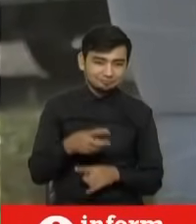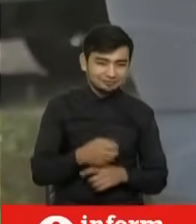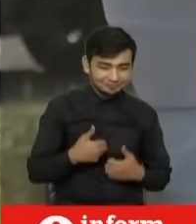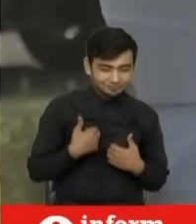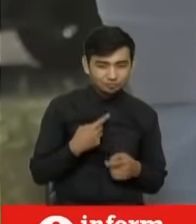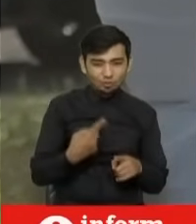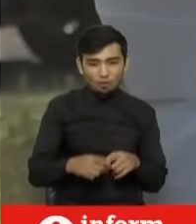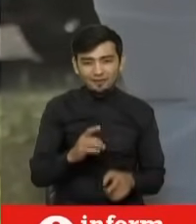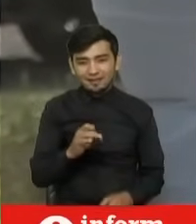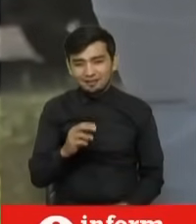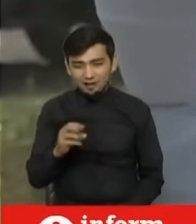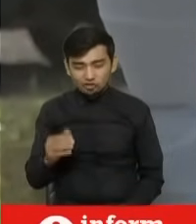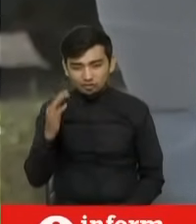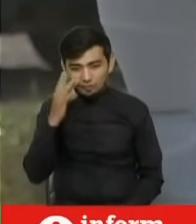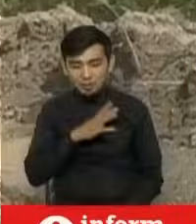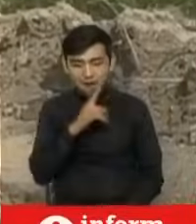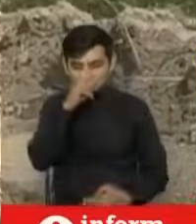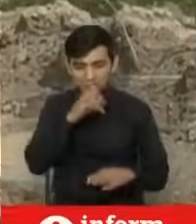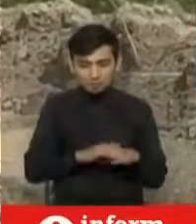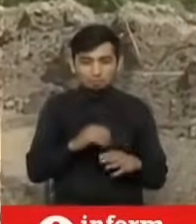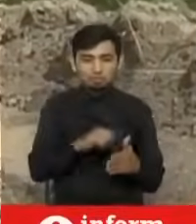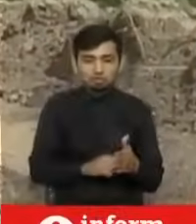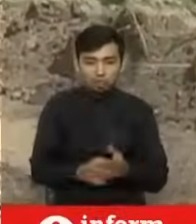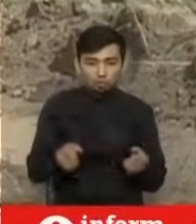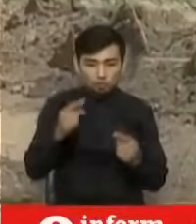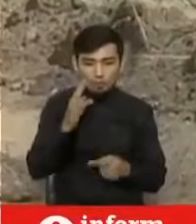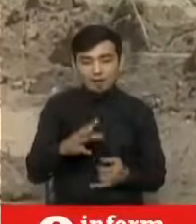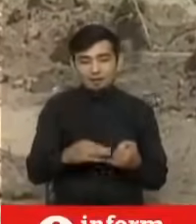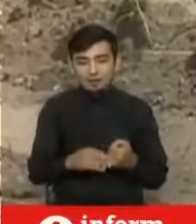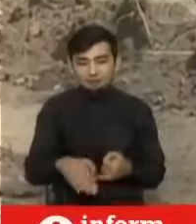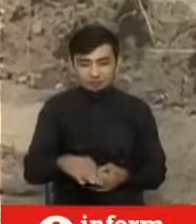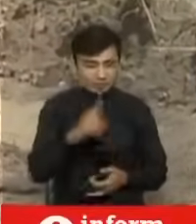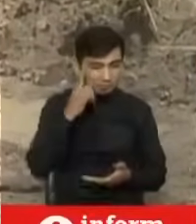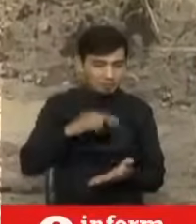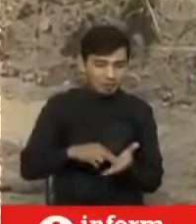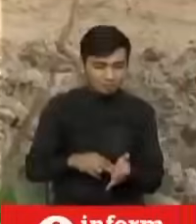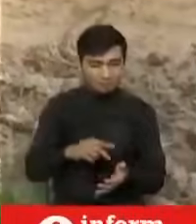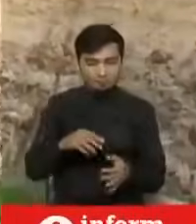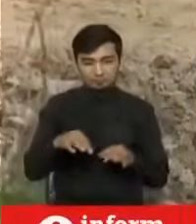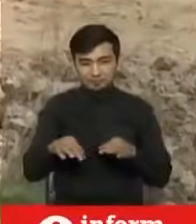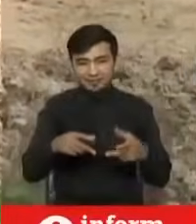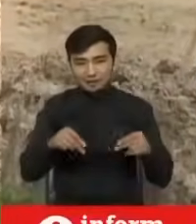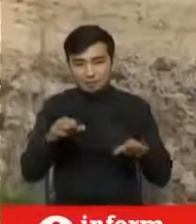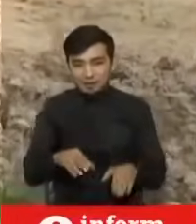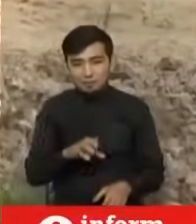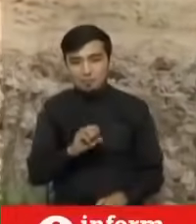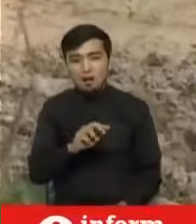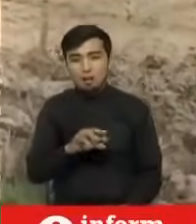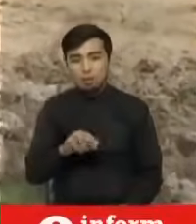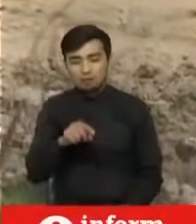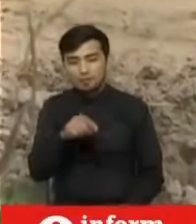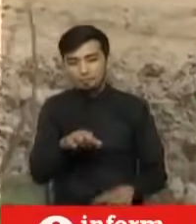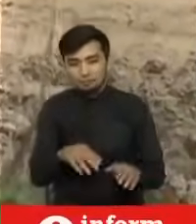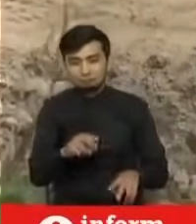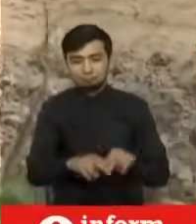пока не готовы давать комментарии выясняют причину в земельном отделе ответили что планом детальной планировки на участке где было болото предусмотрено